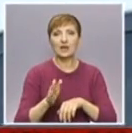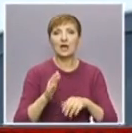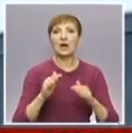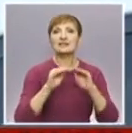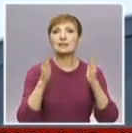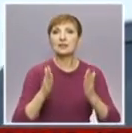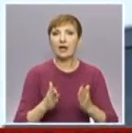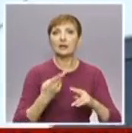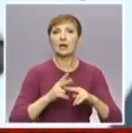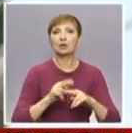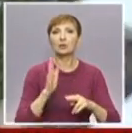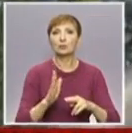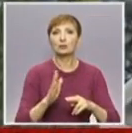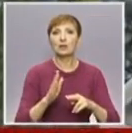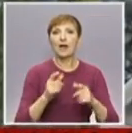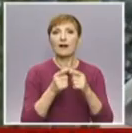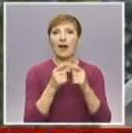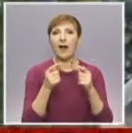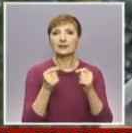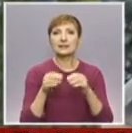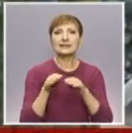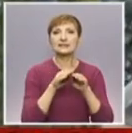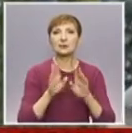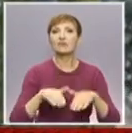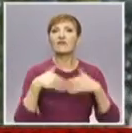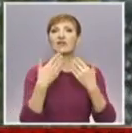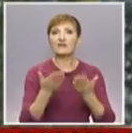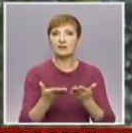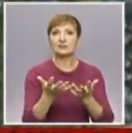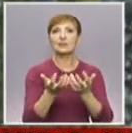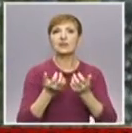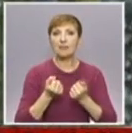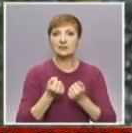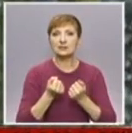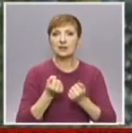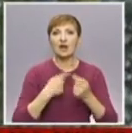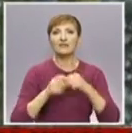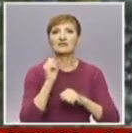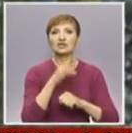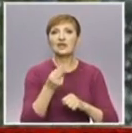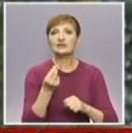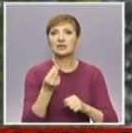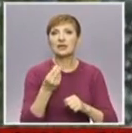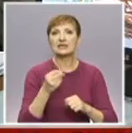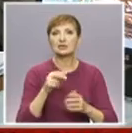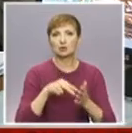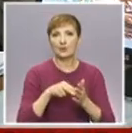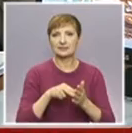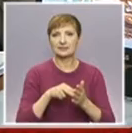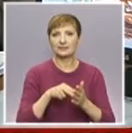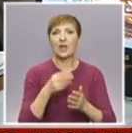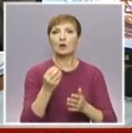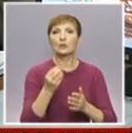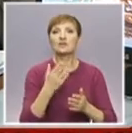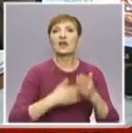терминалы, которые будут карты единой транспортной выдавать, принимать, возвращать баланс и залоговую стоимость. Кроме того,